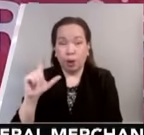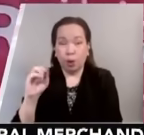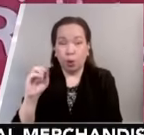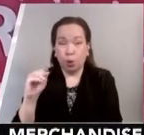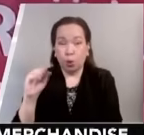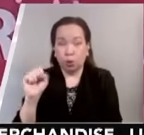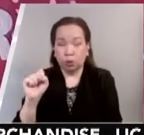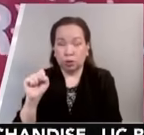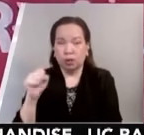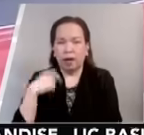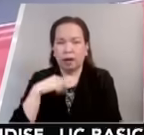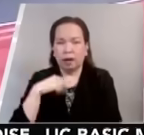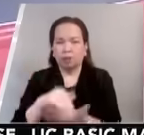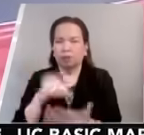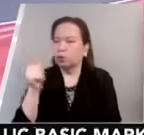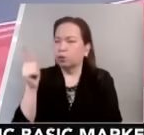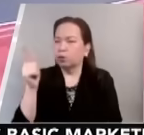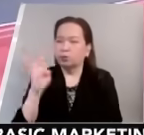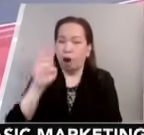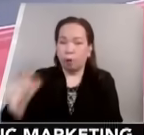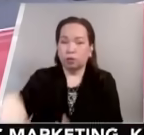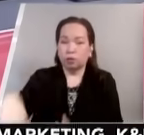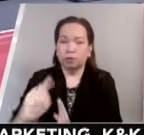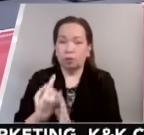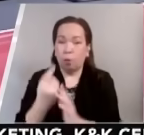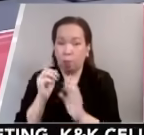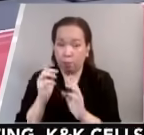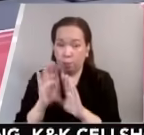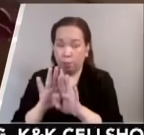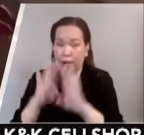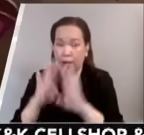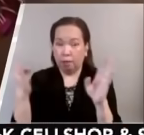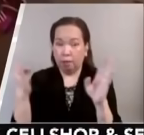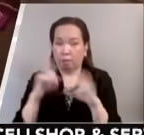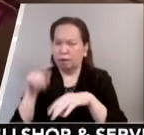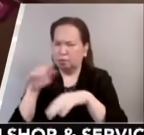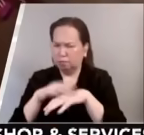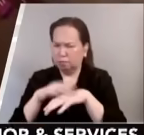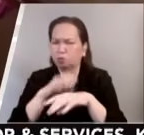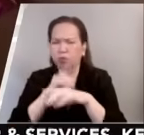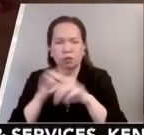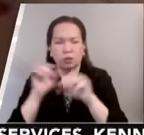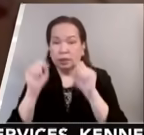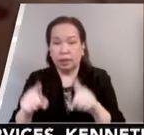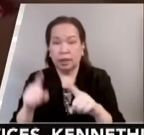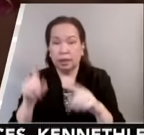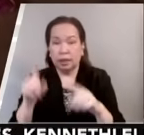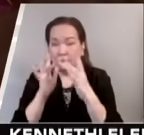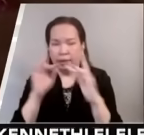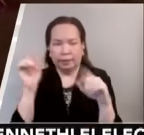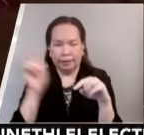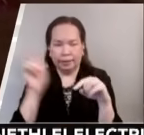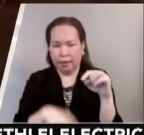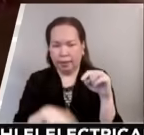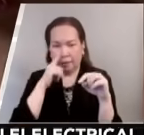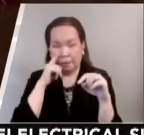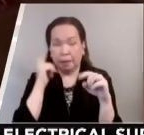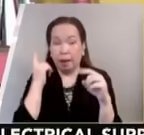24 Oras ng bukas paalala ng mga autoridad bawal magbenta ng paputok online may parusa itong